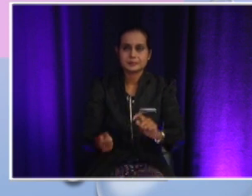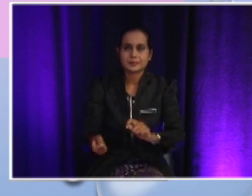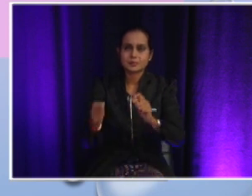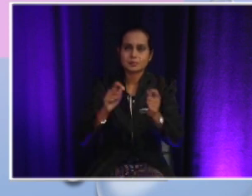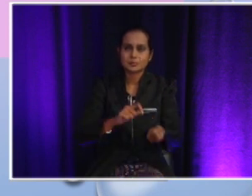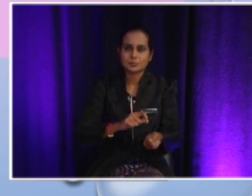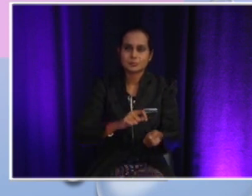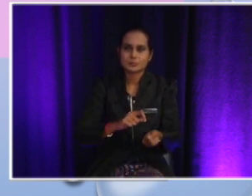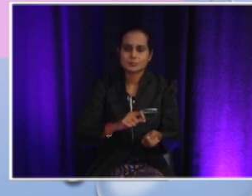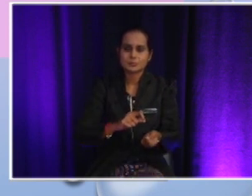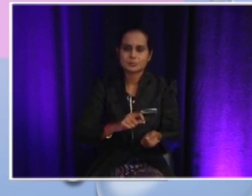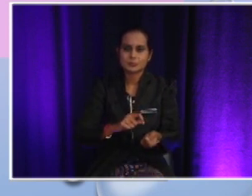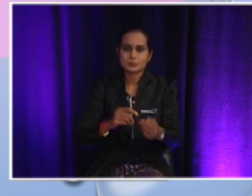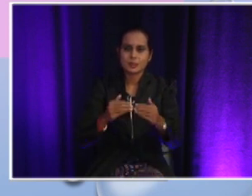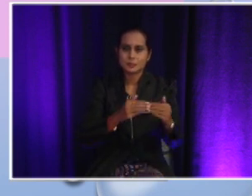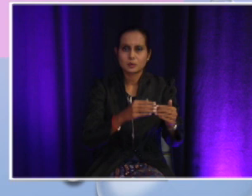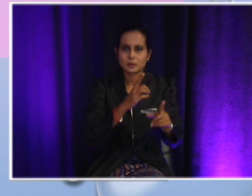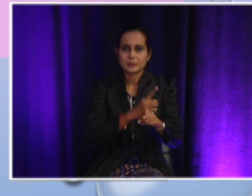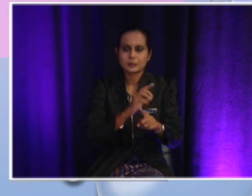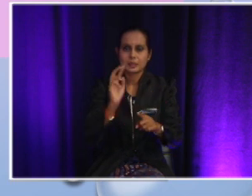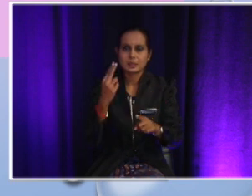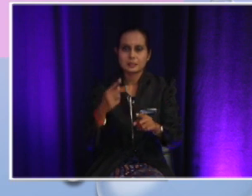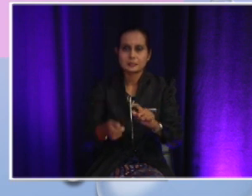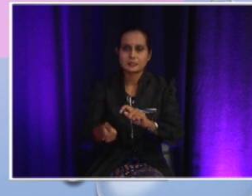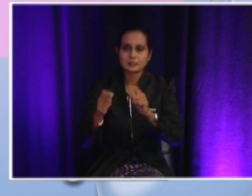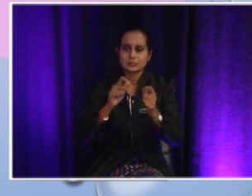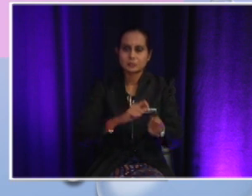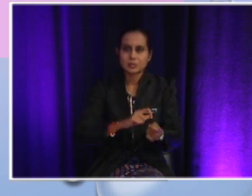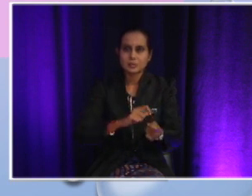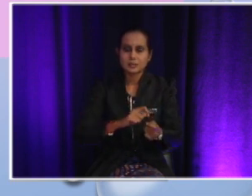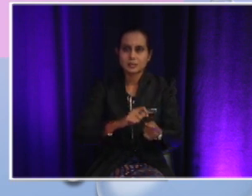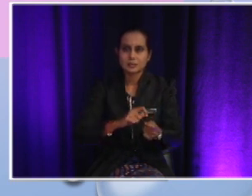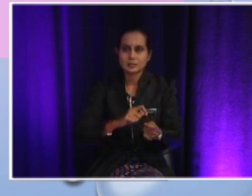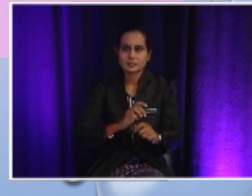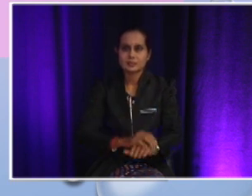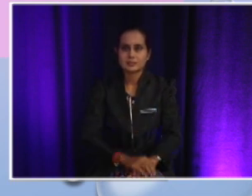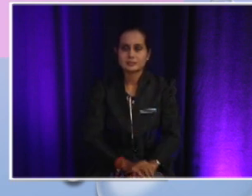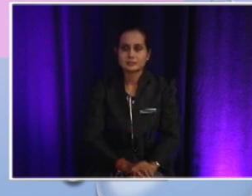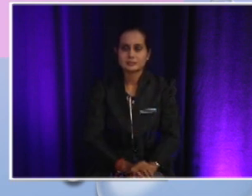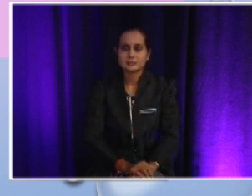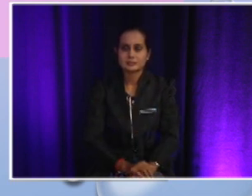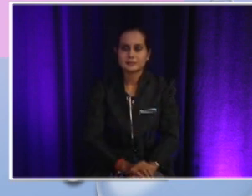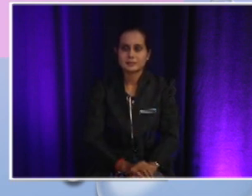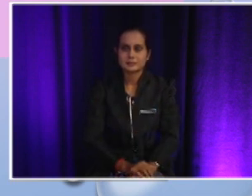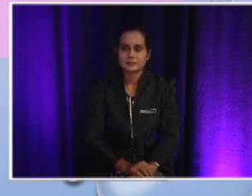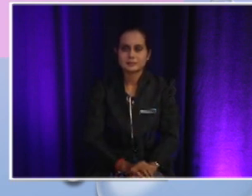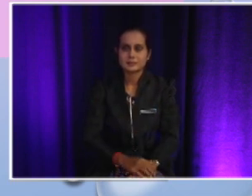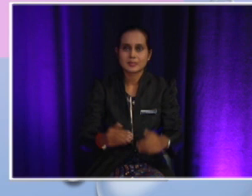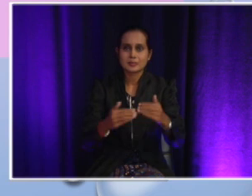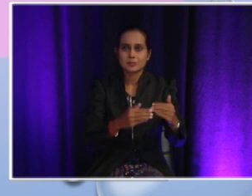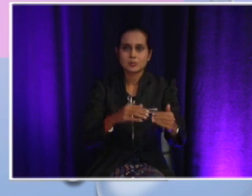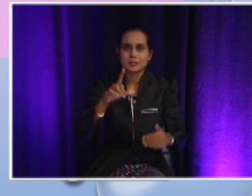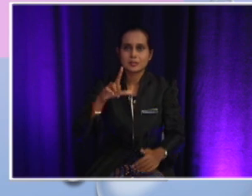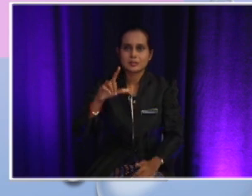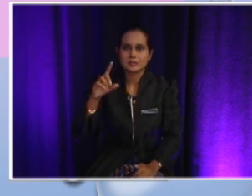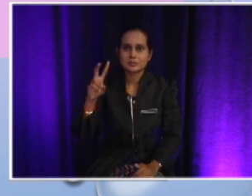tukarkan. Okey, yang ni tadi sambungan masih betul, cuma kita tukarkan nilai dia nyatakan. Okey, yang ni sambungan L1, L3, L2 ni tadi